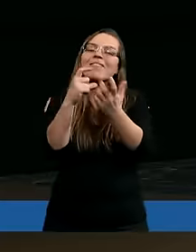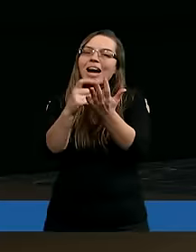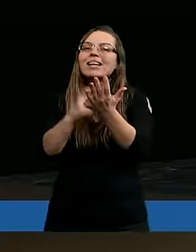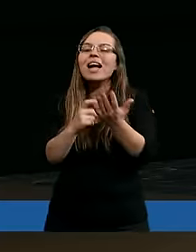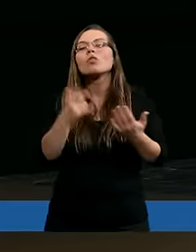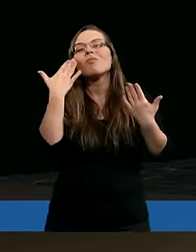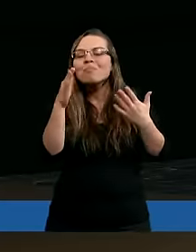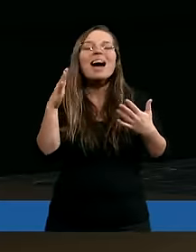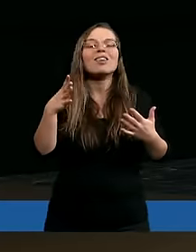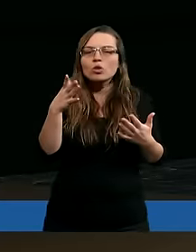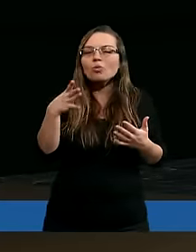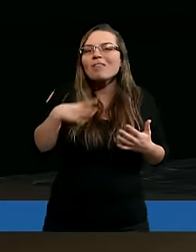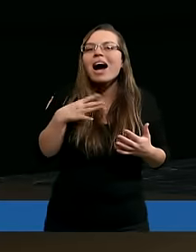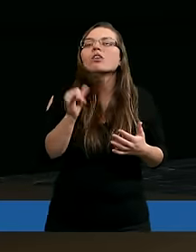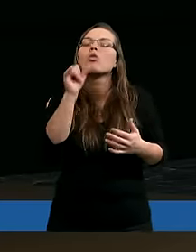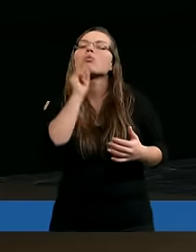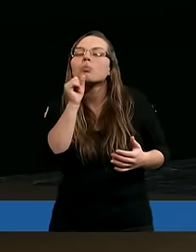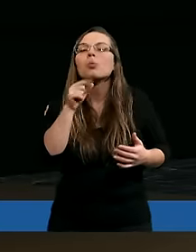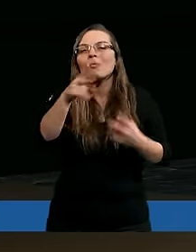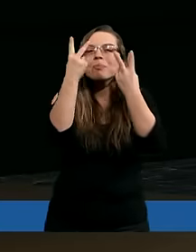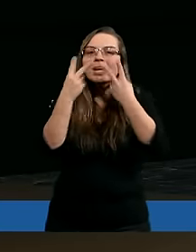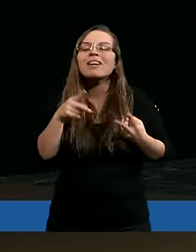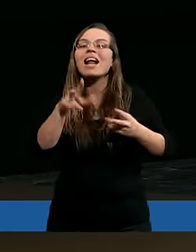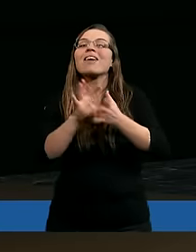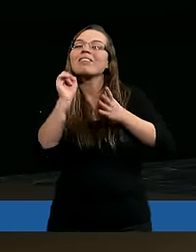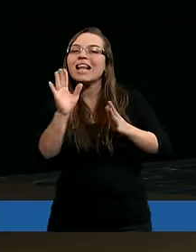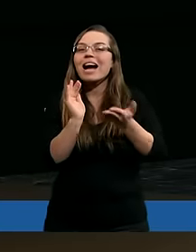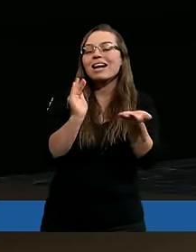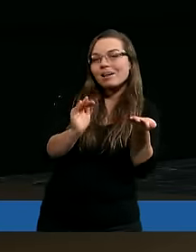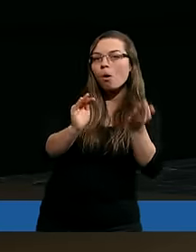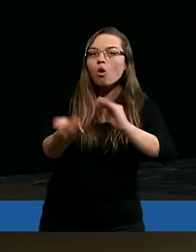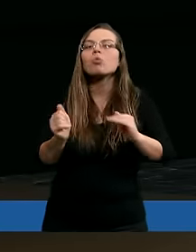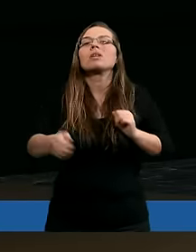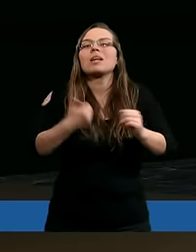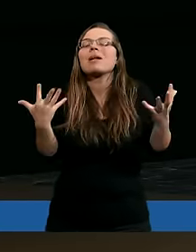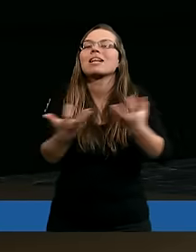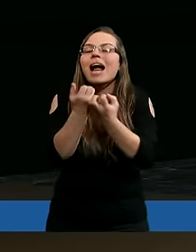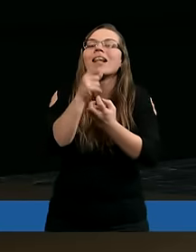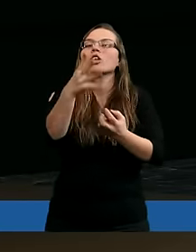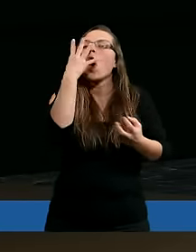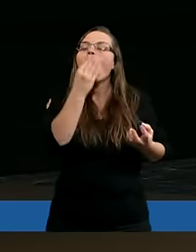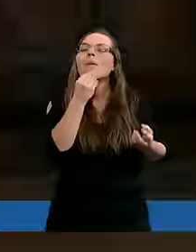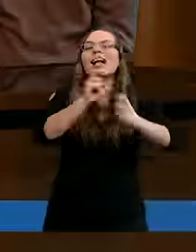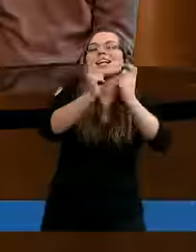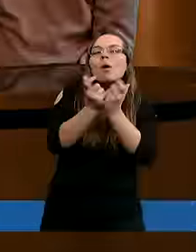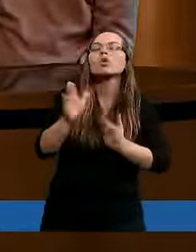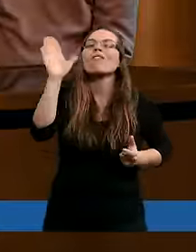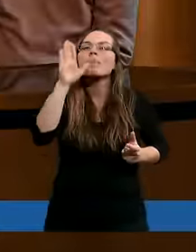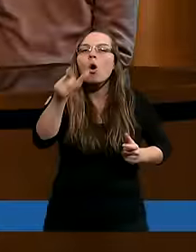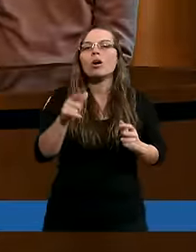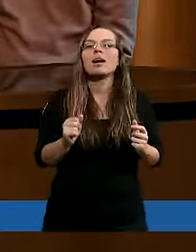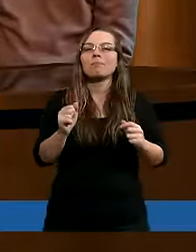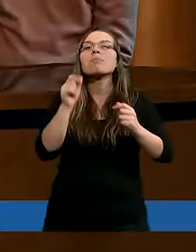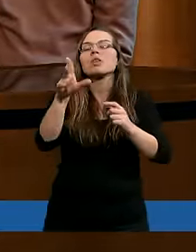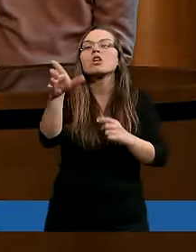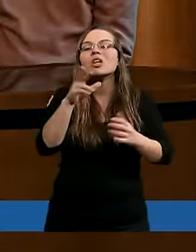to warto spróbować przeczytać w taki sposób, żeby znaleźć właśnie ten całościowy obraz Boga. Czyli bardzo dużo będzie